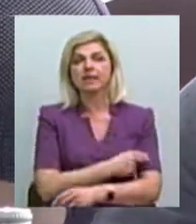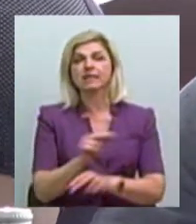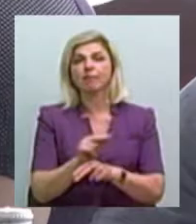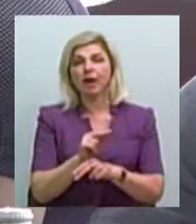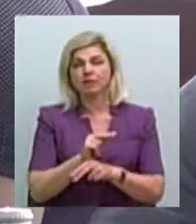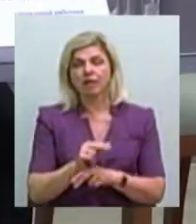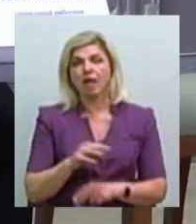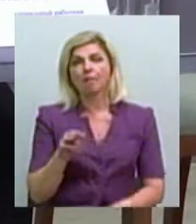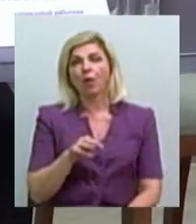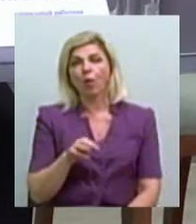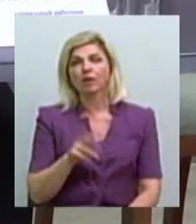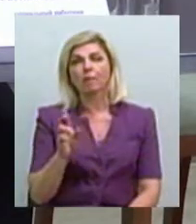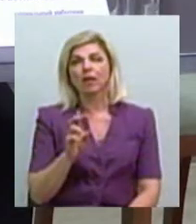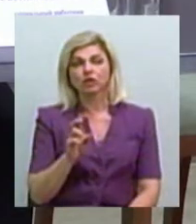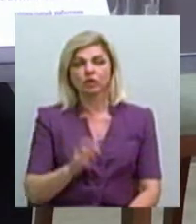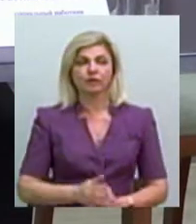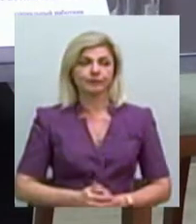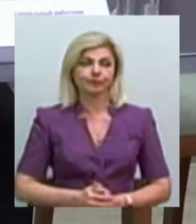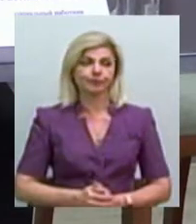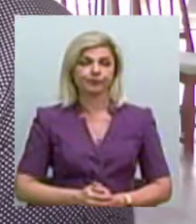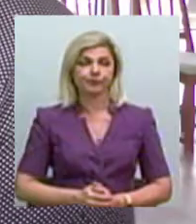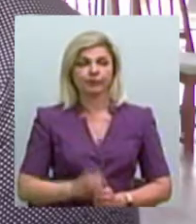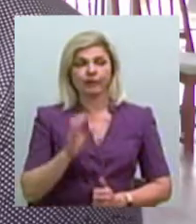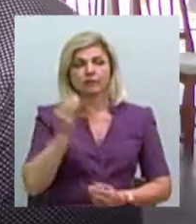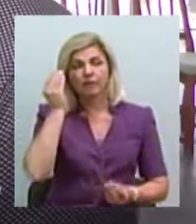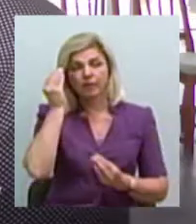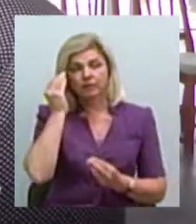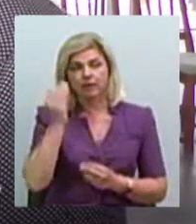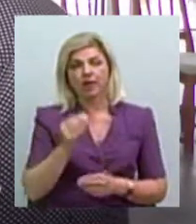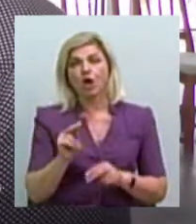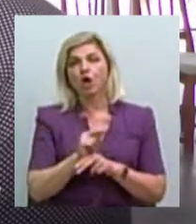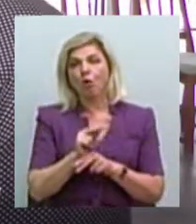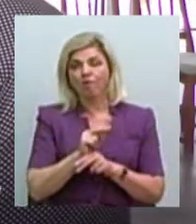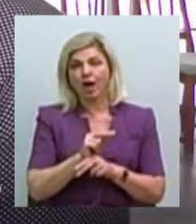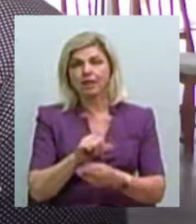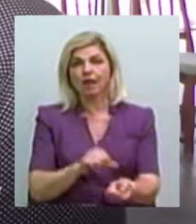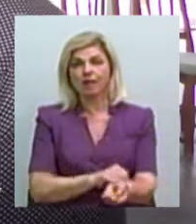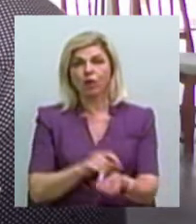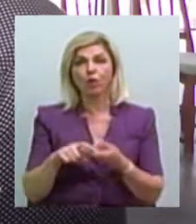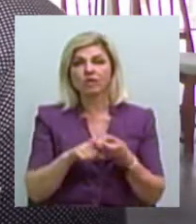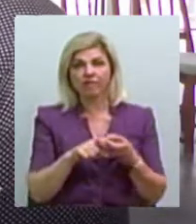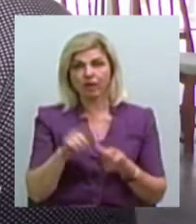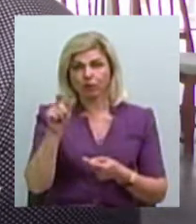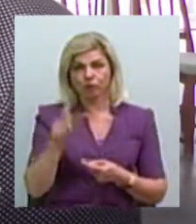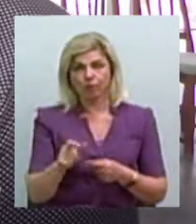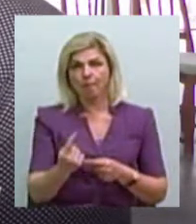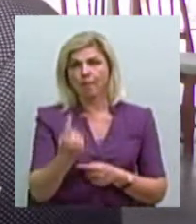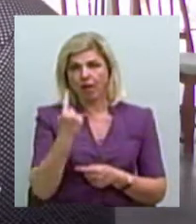Микола Бережник. З точки зору лікування наркозалежної особи, перше і головне – це